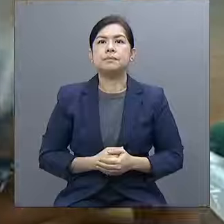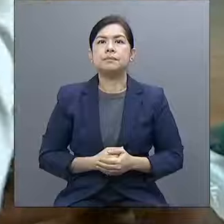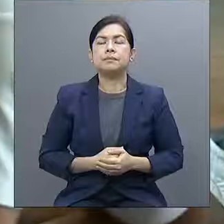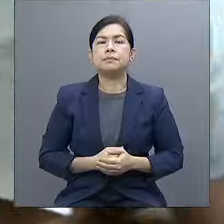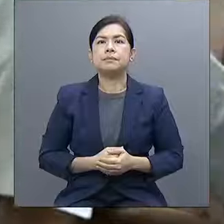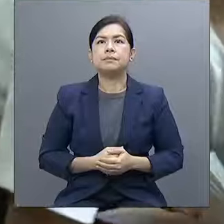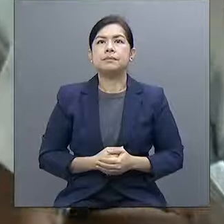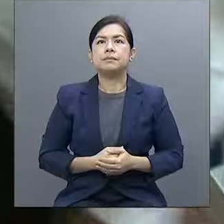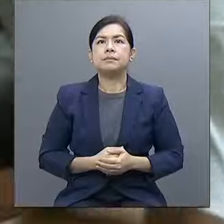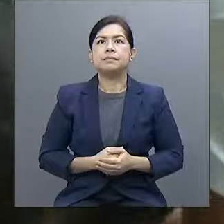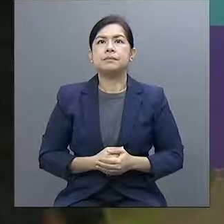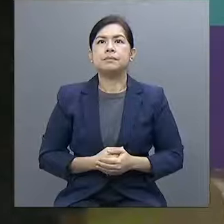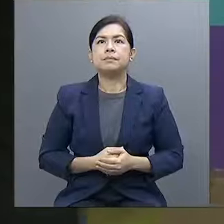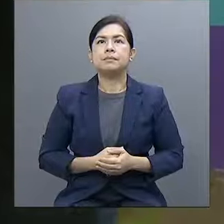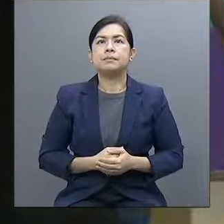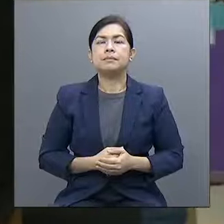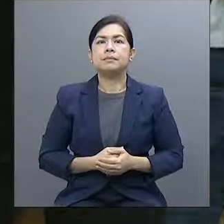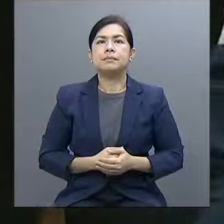โอเคประมาณ4นาทีครึ่งนะคะ